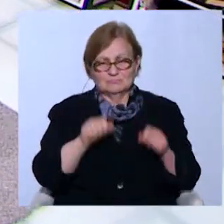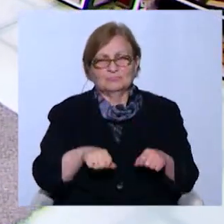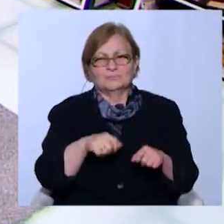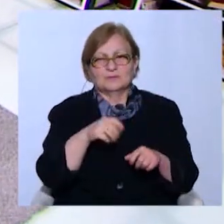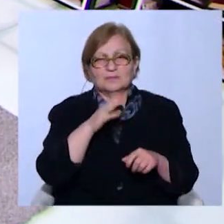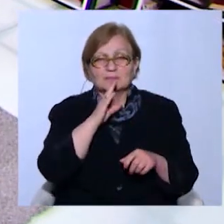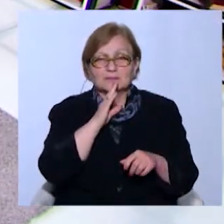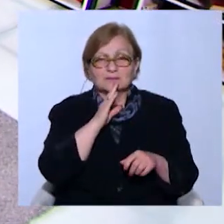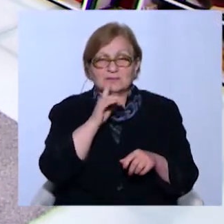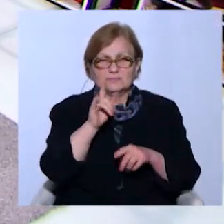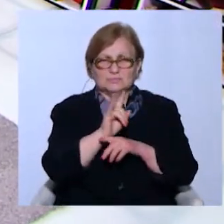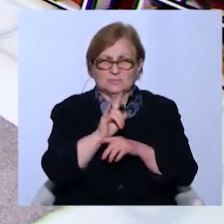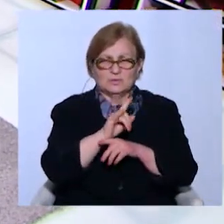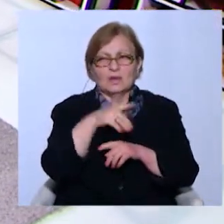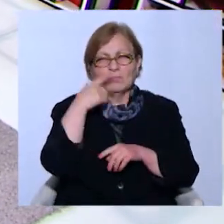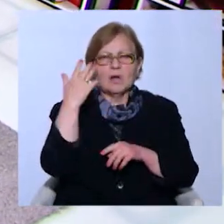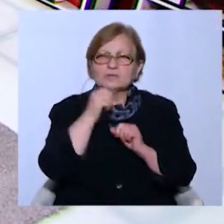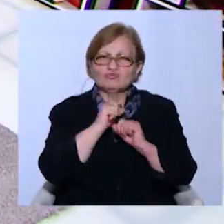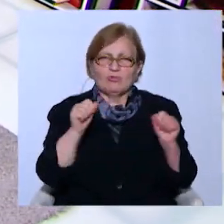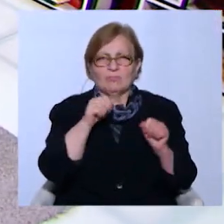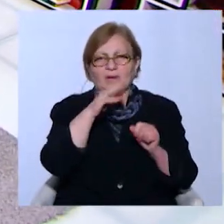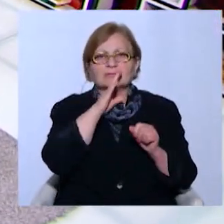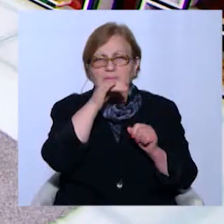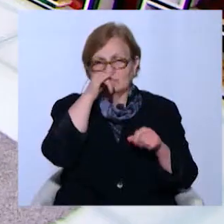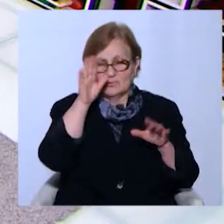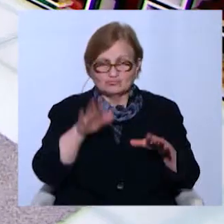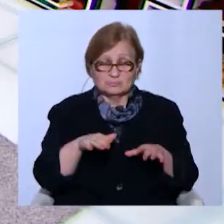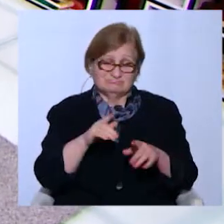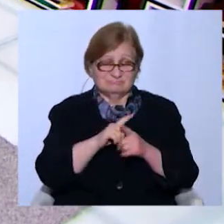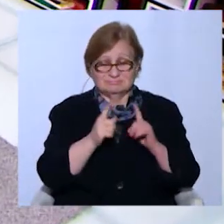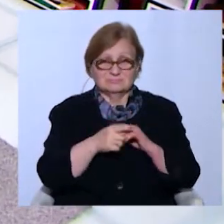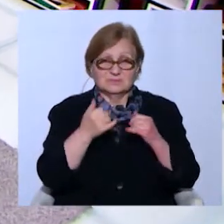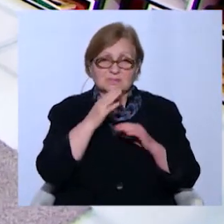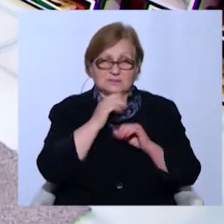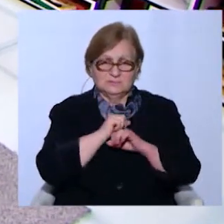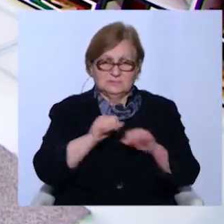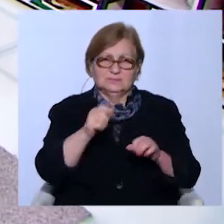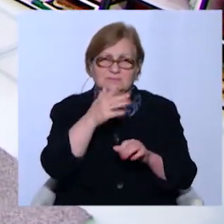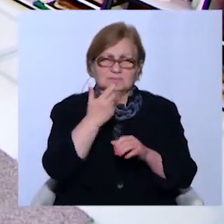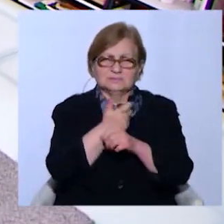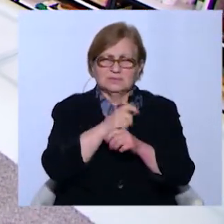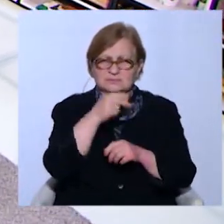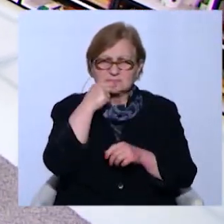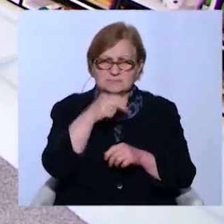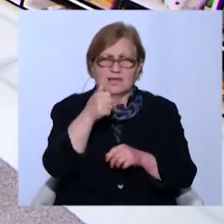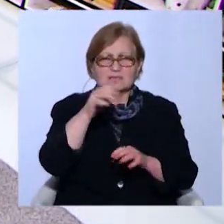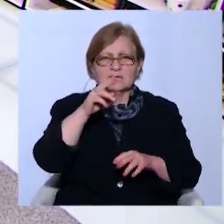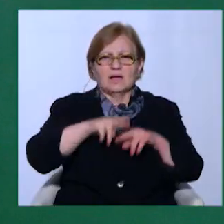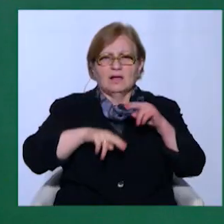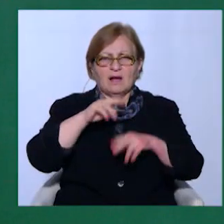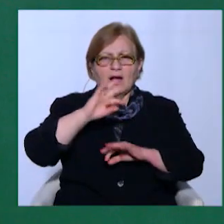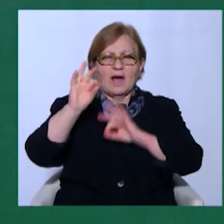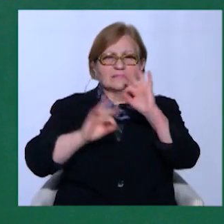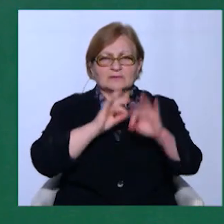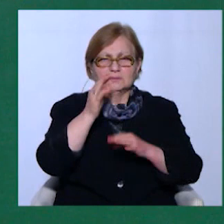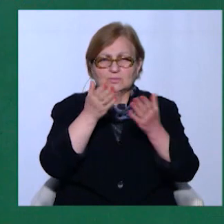უბრალოდ სიცრუე არისო. ანუ ციტირებას ვახდენ ზაჰა ჰადიდისა და იმედი მაქვს მომავალში ძალიან ბევრი კარგი ქალი და კაცი